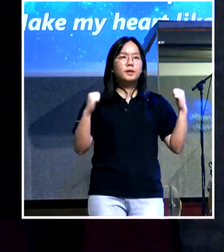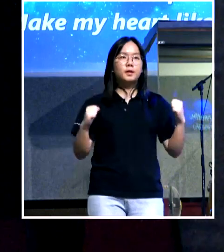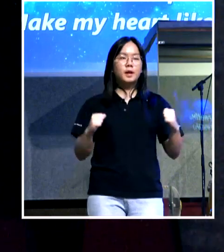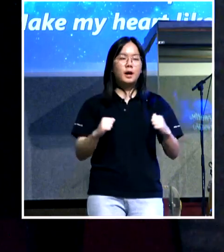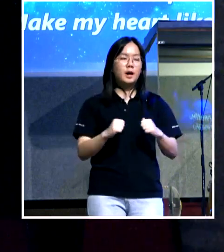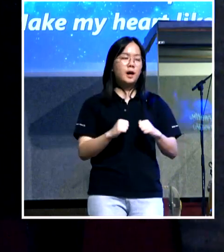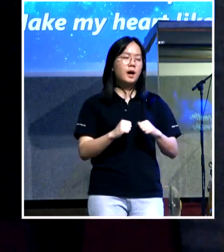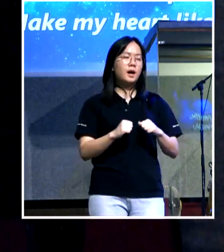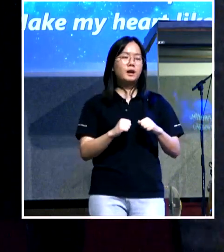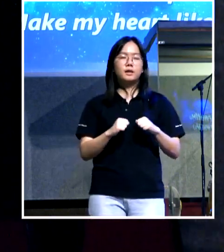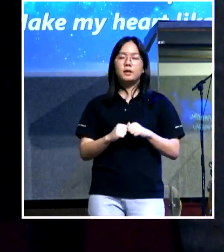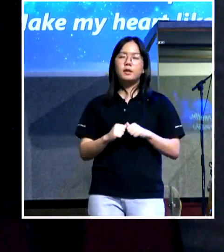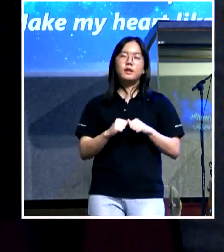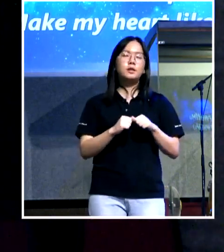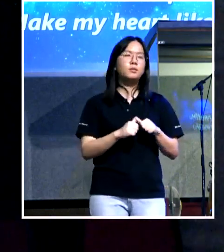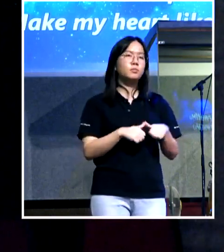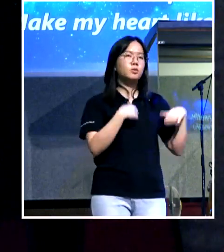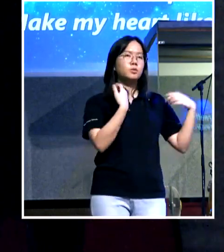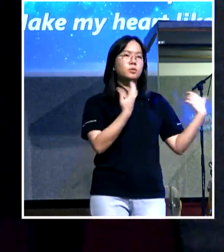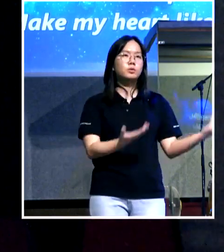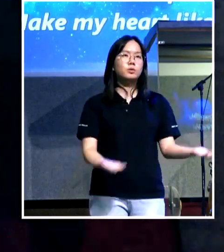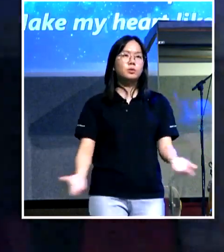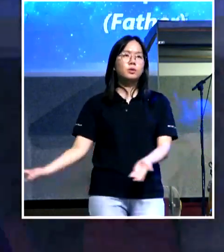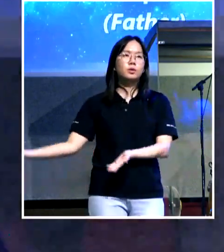seperti hatimu,